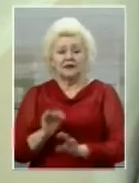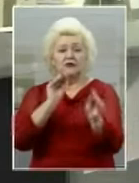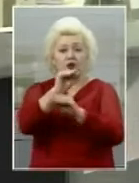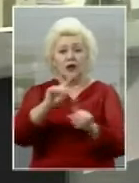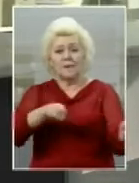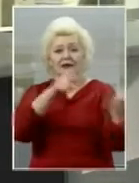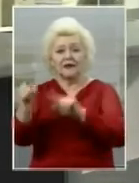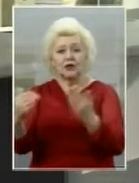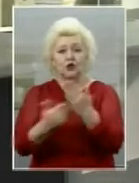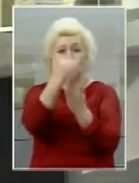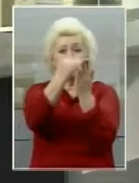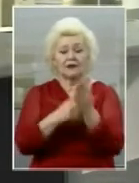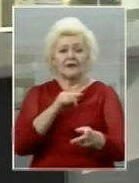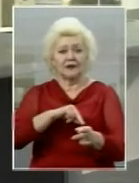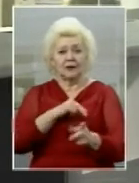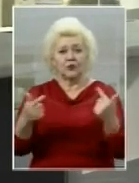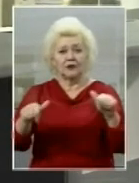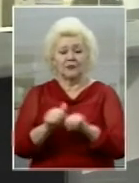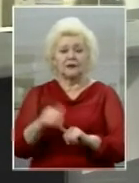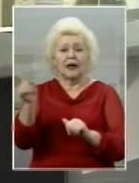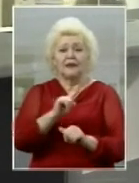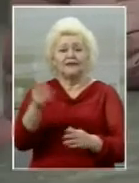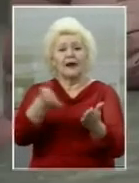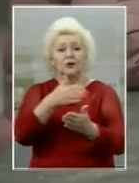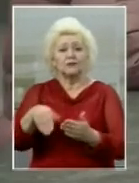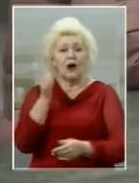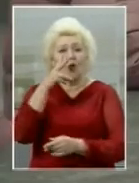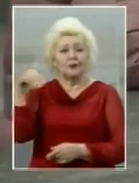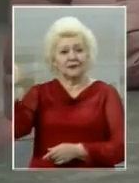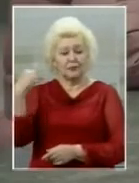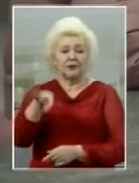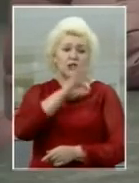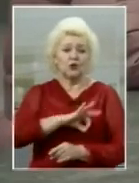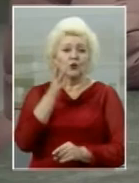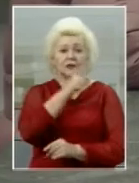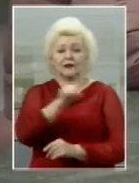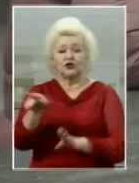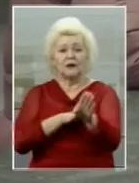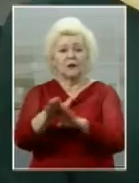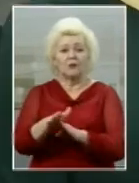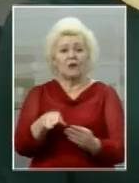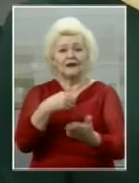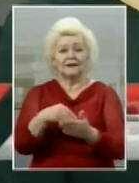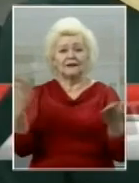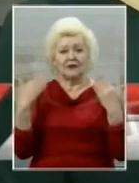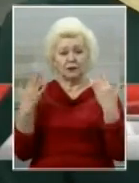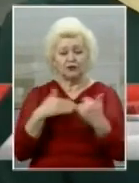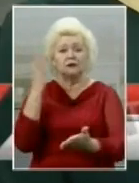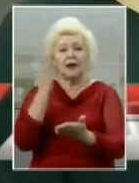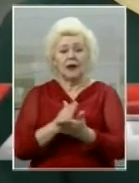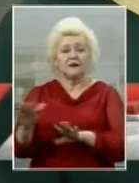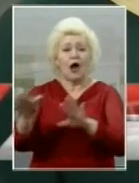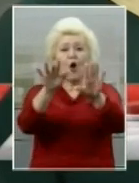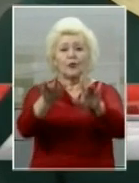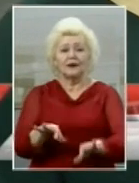на новий графік роботи відділень не позбавить працівників обідніх перерв і кожен з них матиме час на повноцінний відпочинок. Є